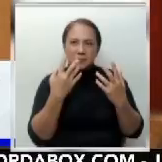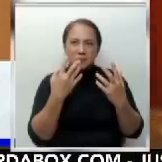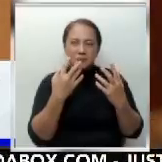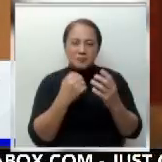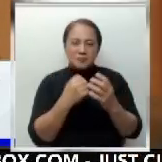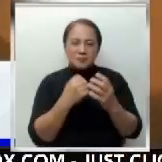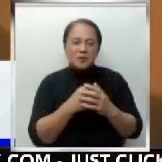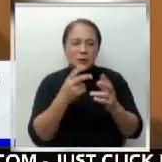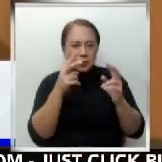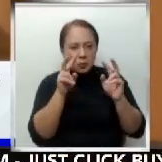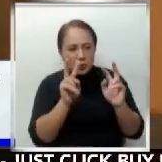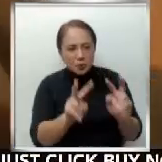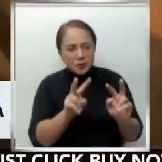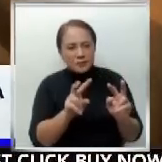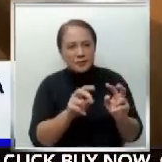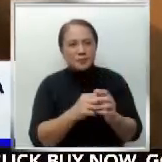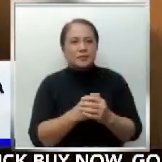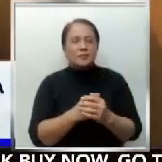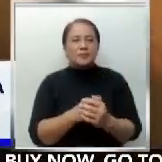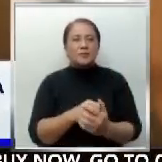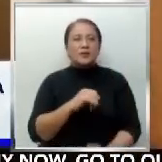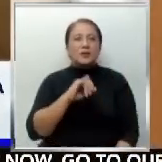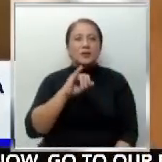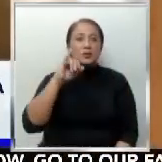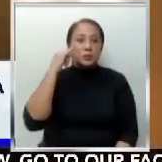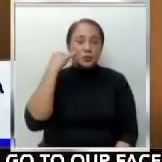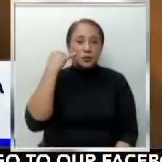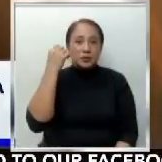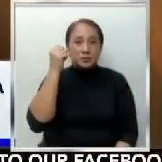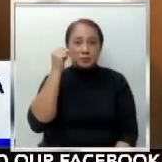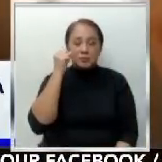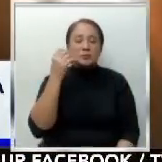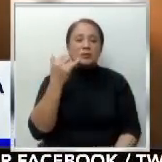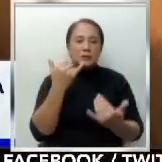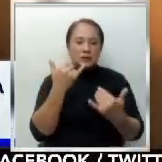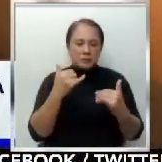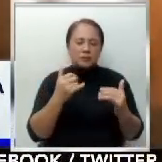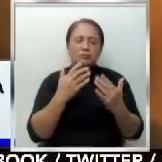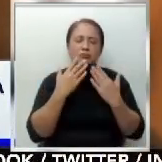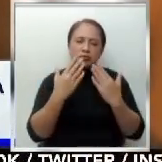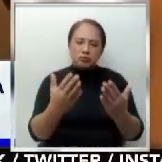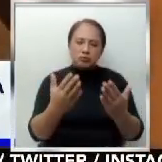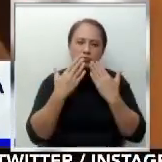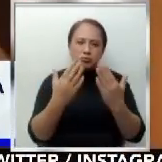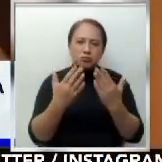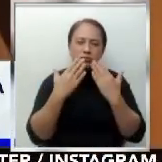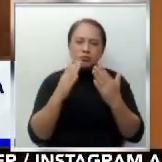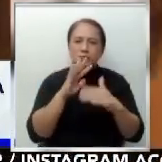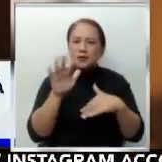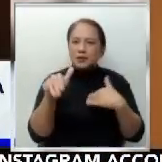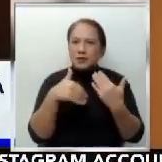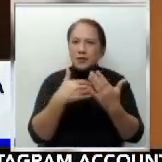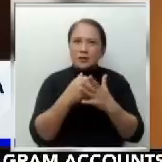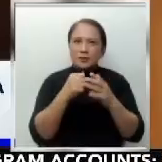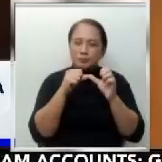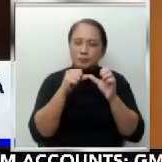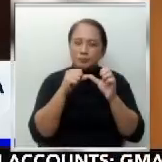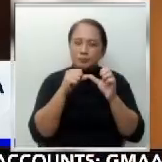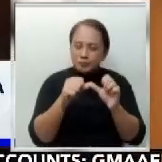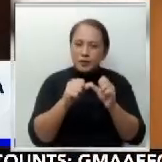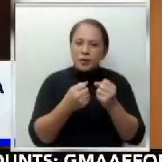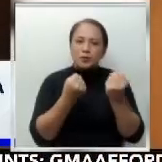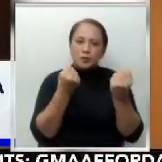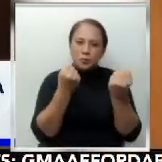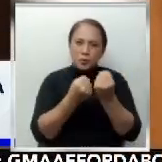napanood. Si Julian San Jose, nagpaabot ng taus-pusong pasasalamat sa lahat ng patuloy na sumusuporta sa